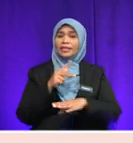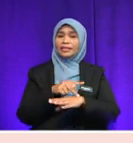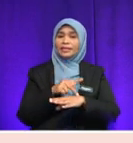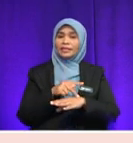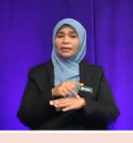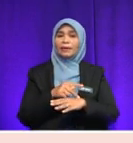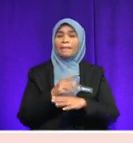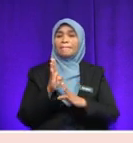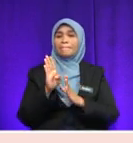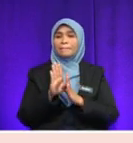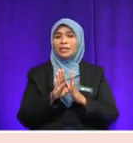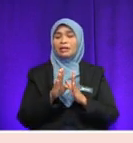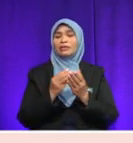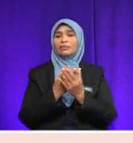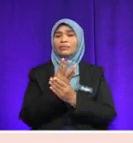ketika